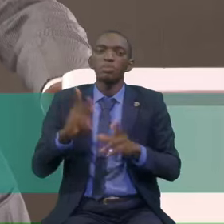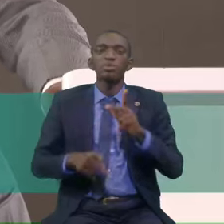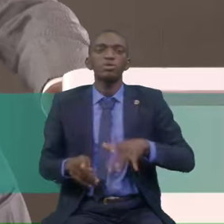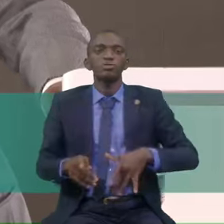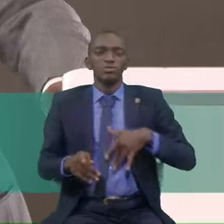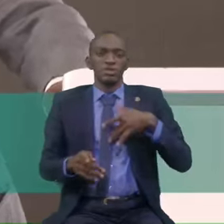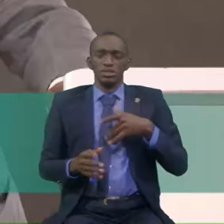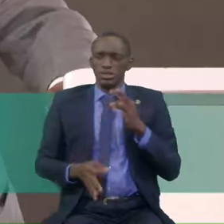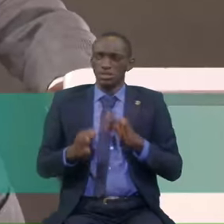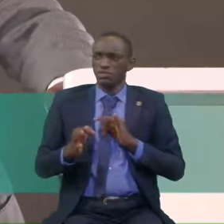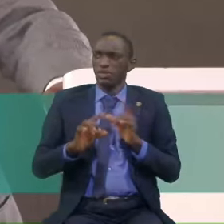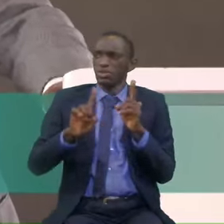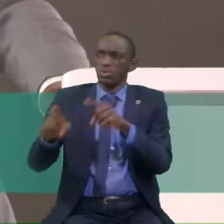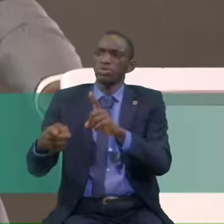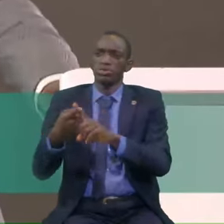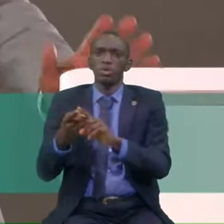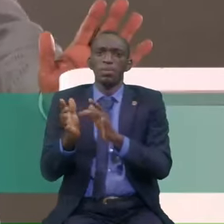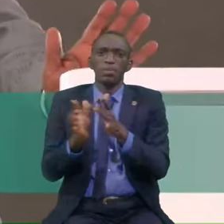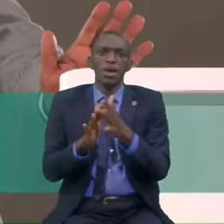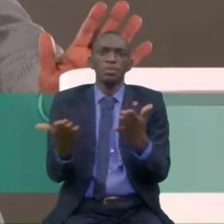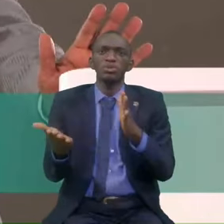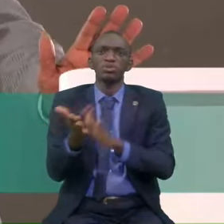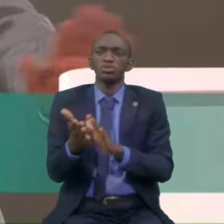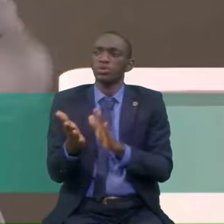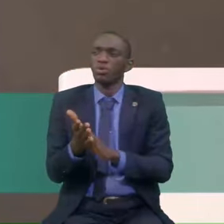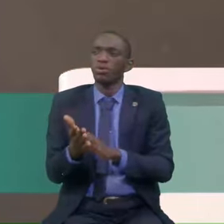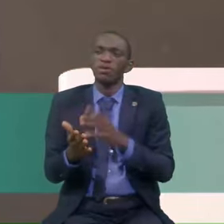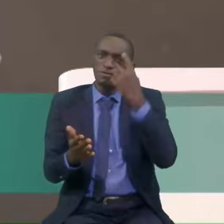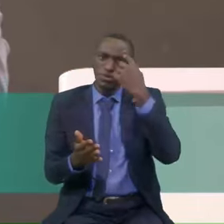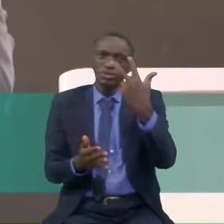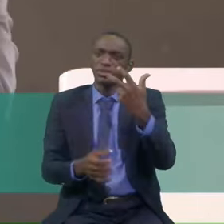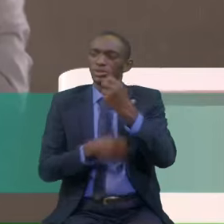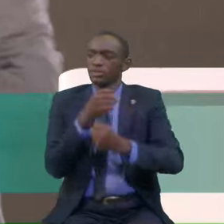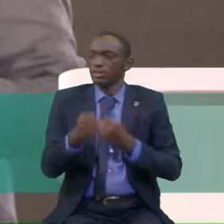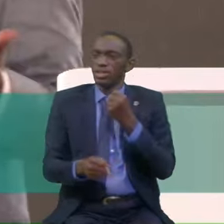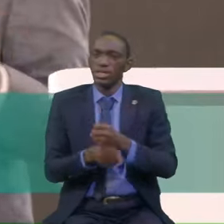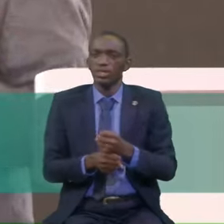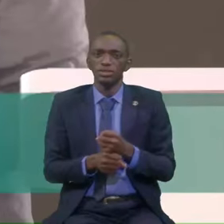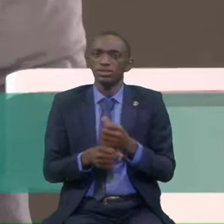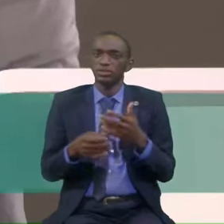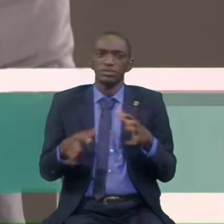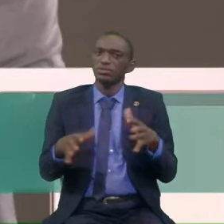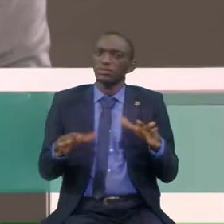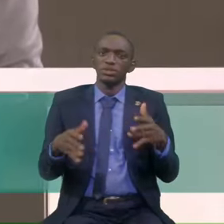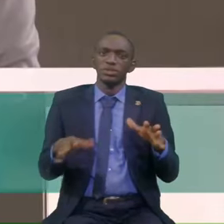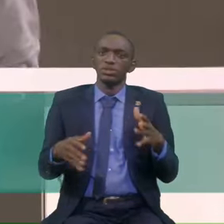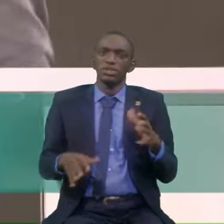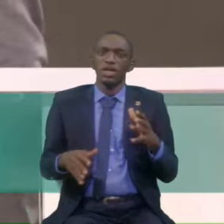Il y en a qui disent que s'ils vont au séminaire, au collège biblique, pendant 3 ans,